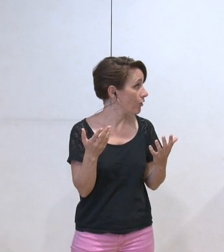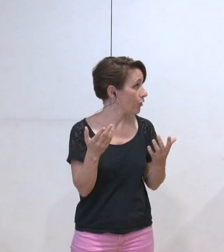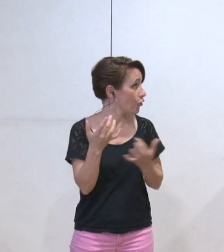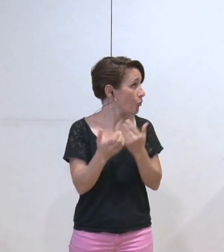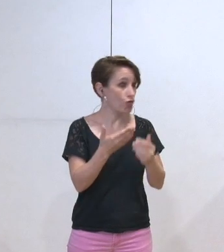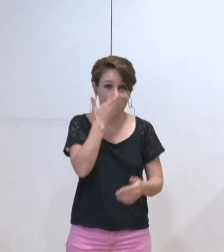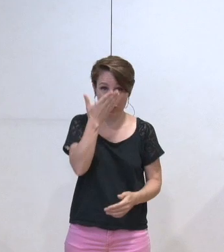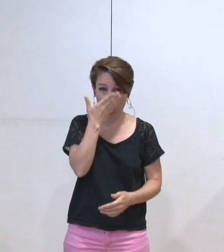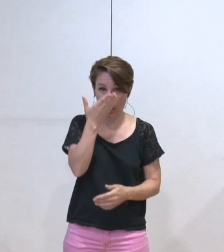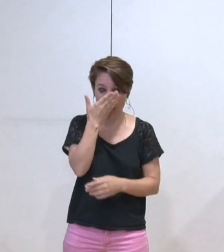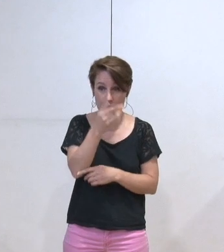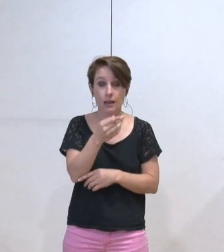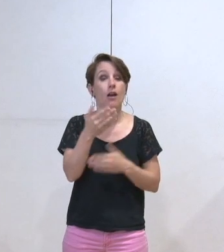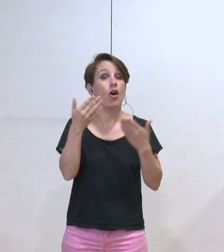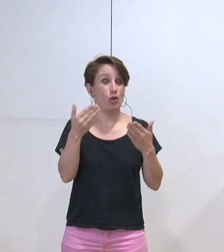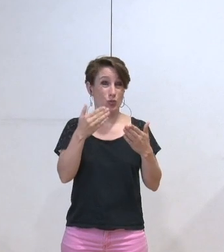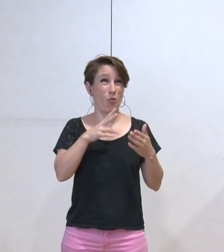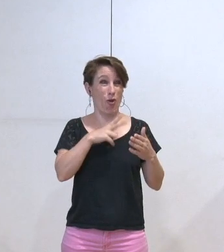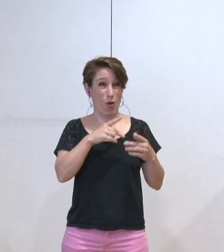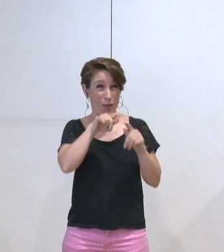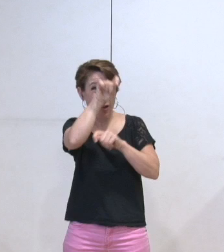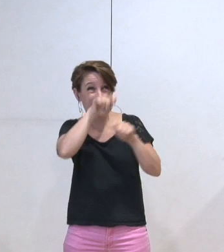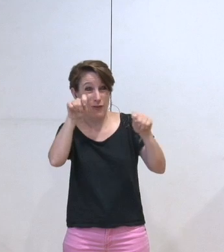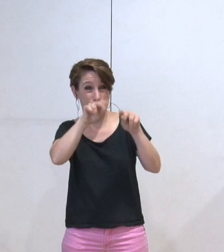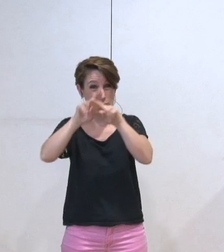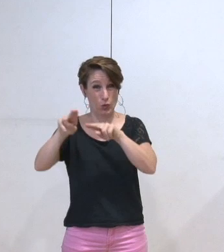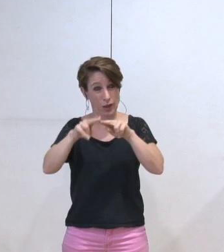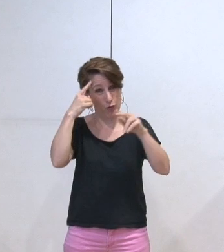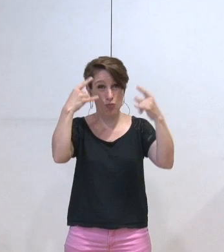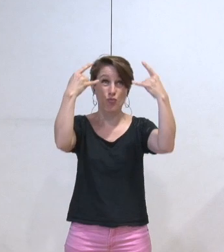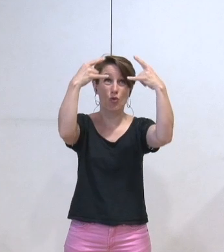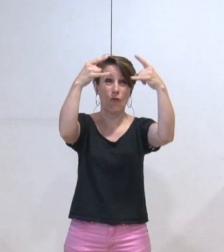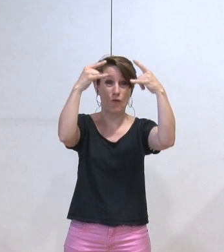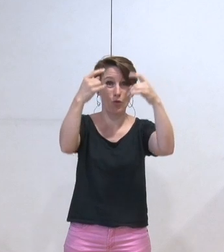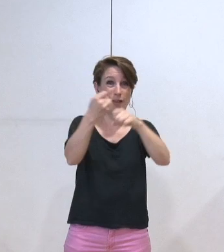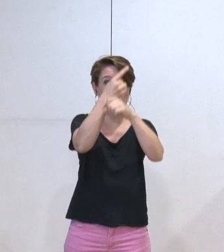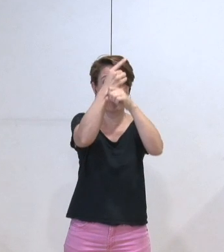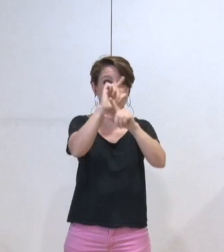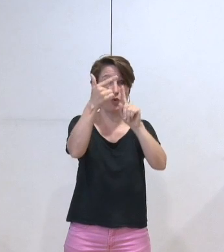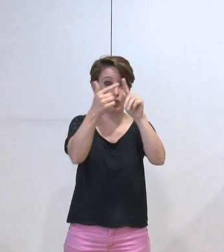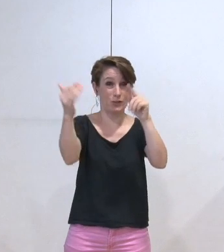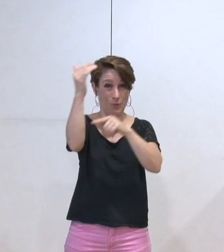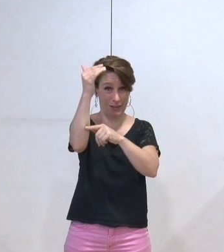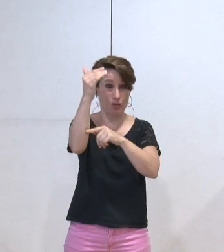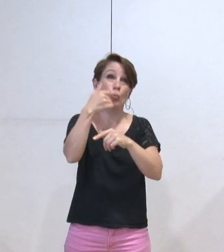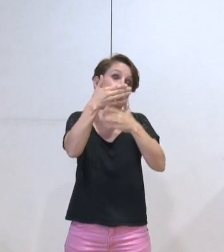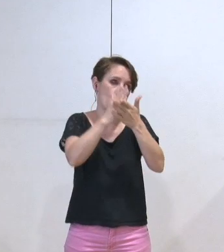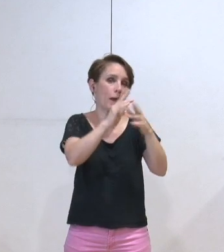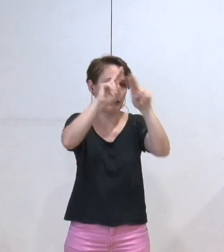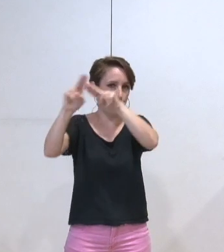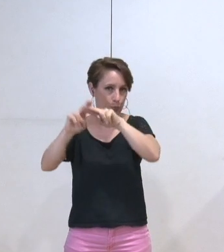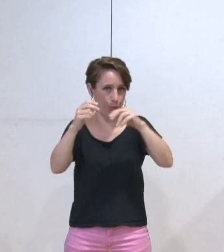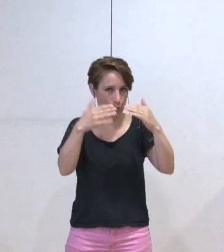les huisseries du 2è niveau et donc les menuseries sont en partie rénové et donc le diagnostic de performance